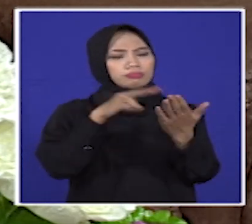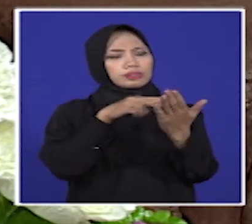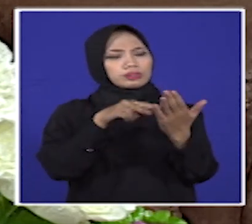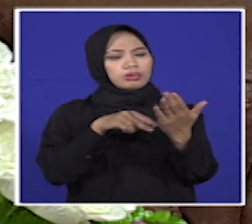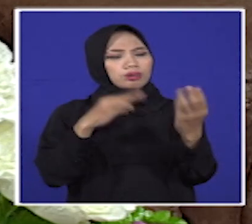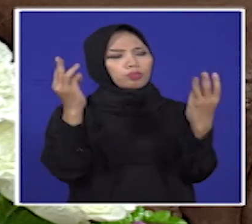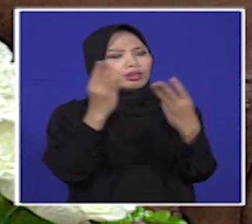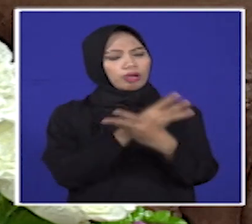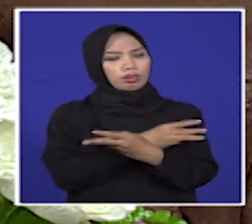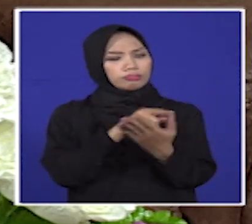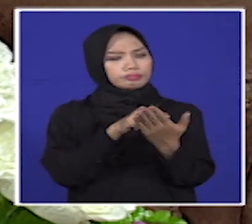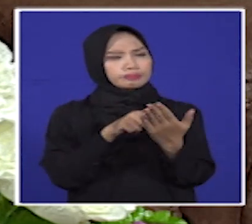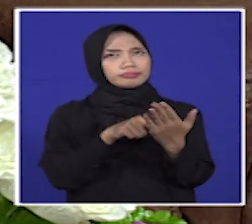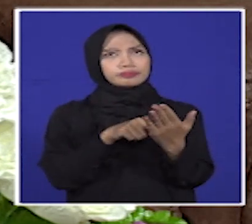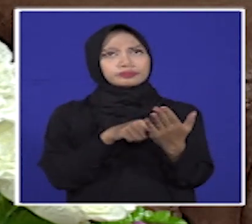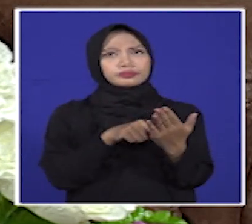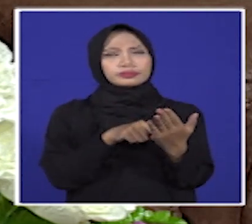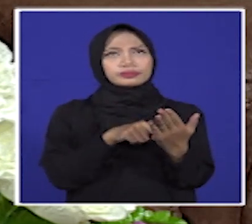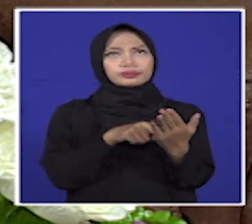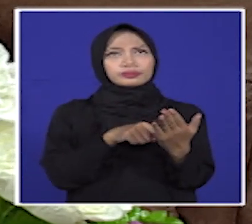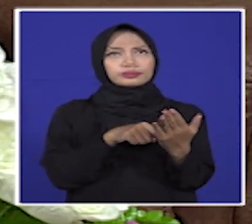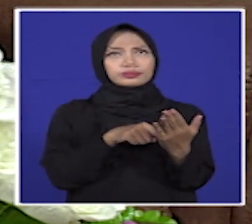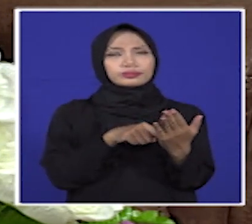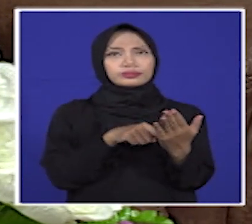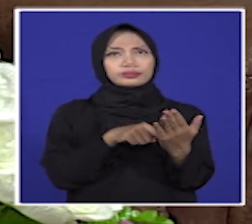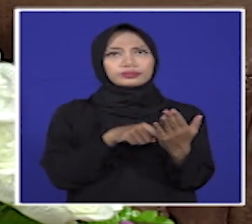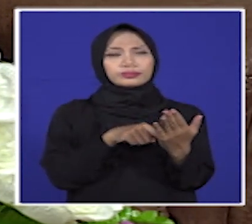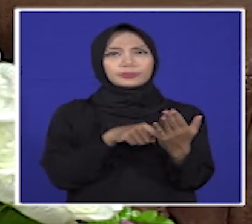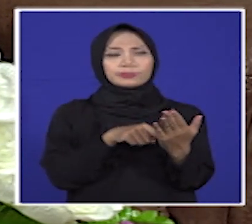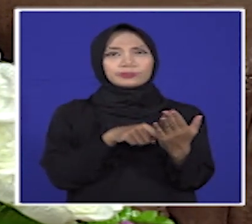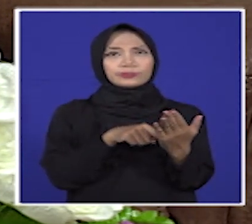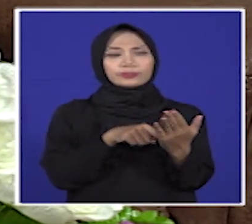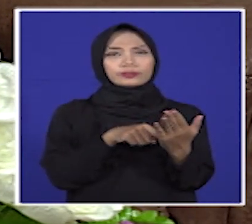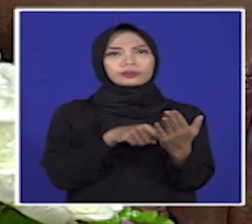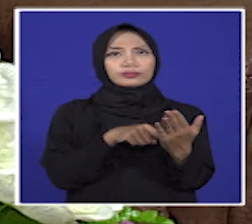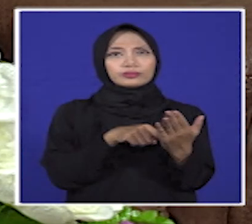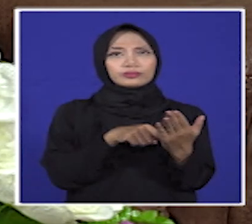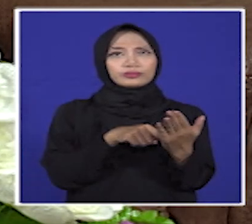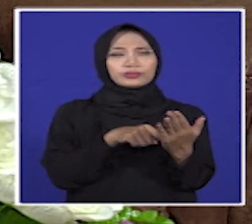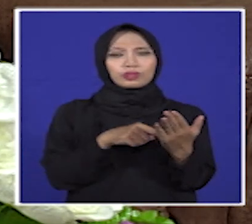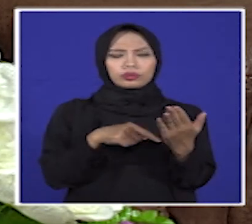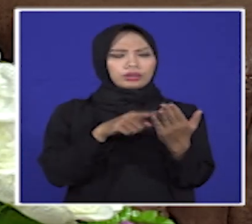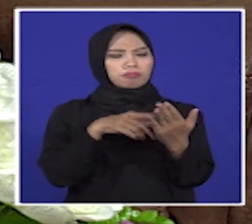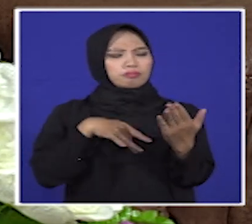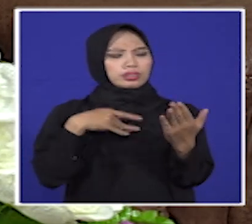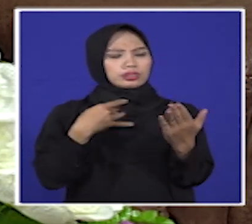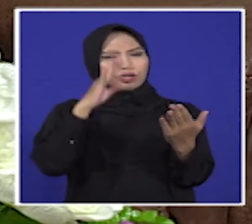Jadi yang paling menyakitkan itu, dianya udah gimana ya Mbak? Lebih mesra gitu,